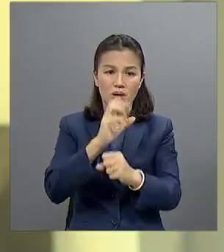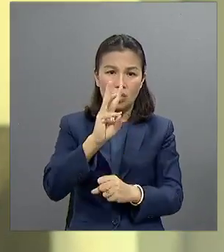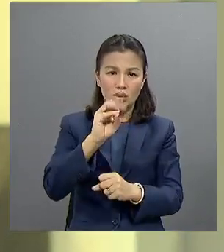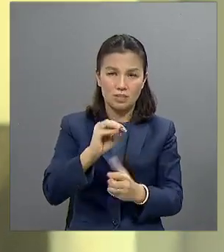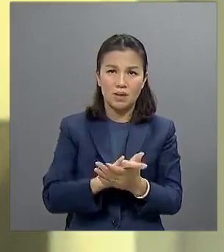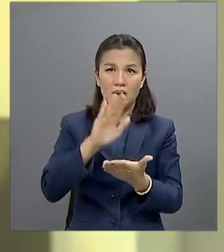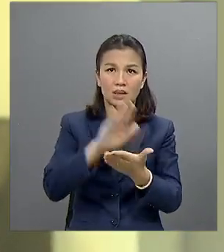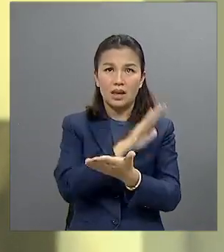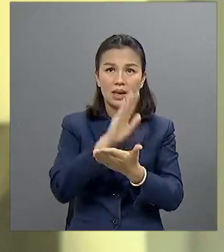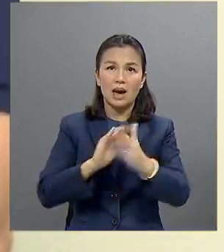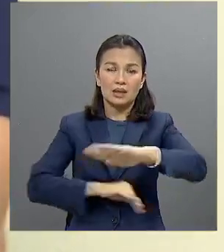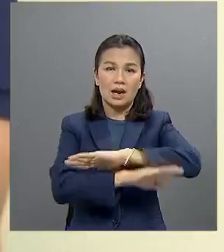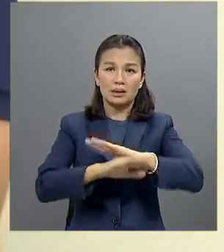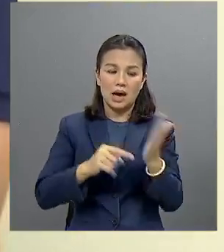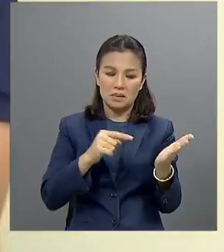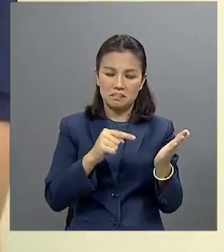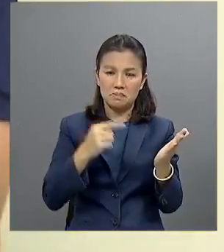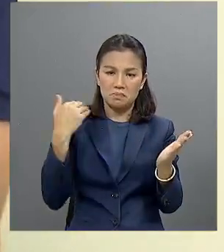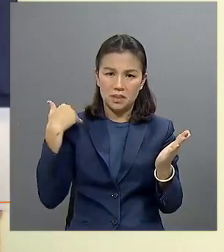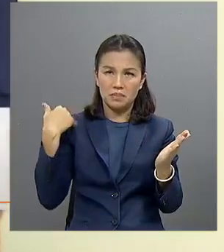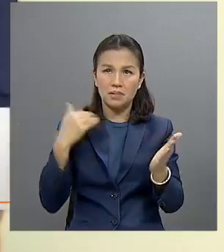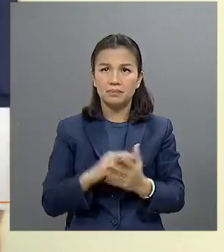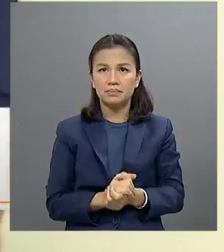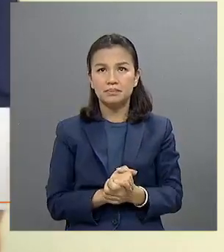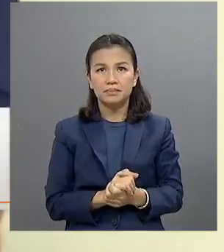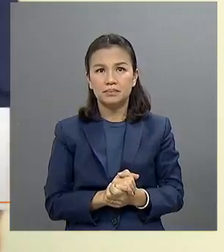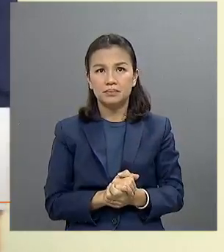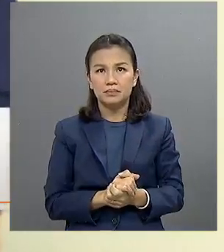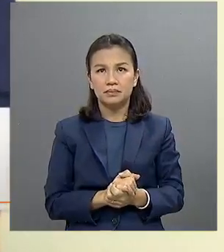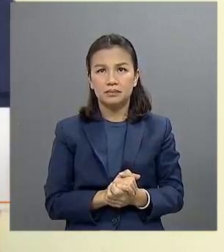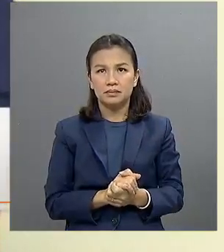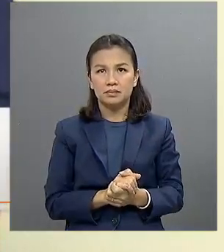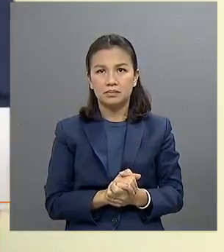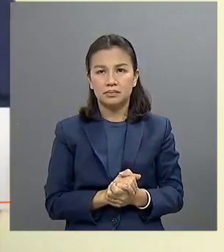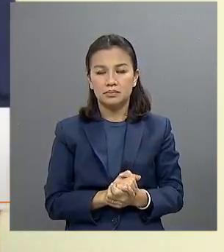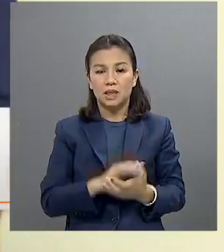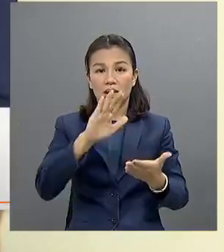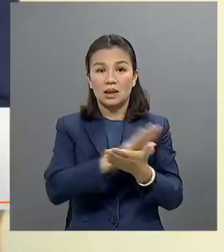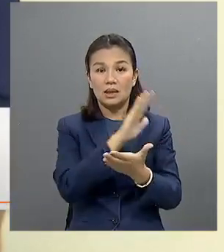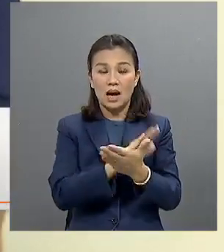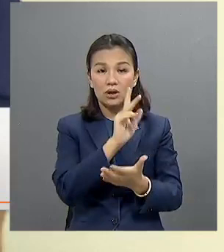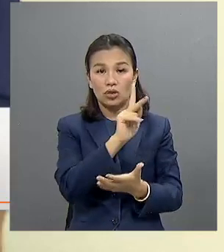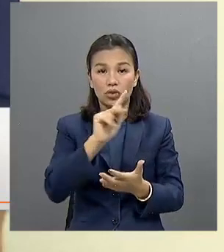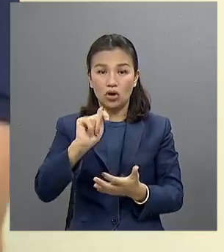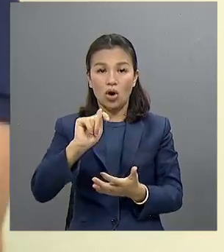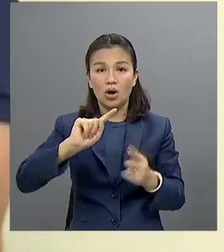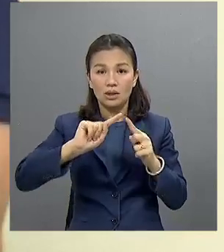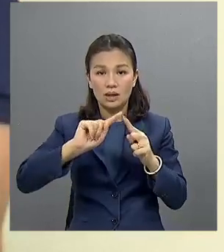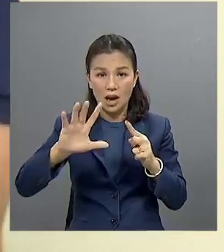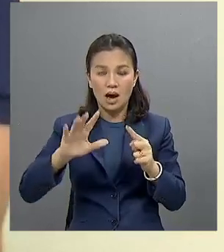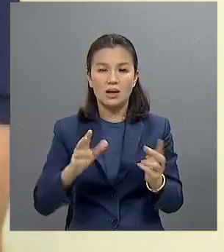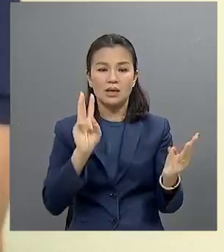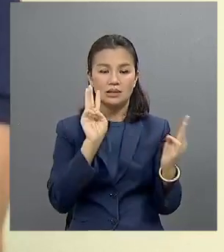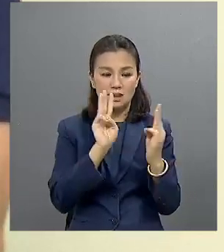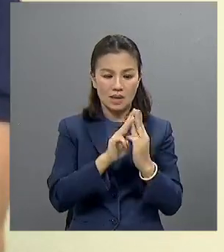งนี้ค่ะ ใช่มั้ยครับก็คือมีเอกสารปปท5แล้วก็สัญญาซื้อขายซึ่งได้ซื้อขายมาจากเจ้า